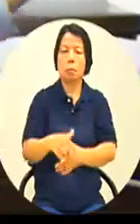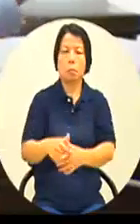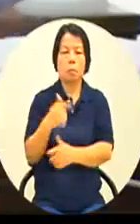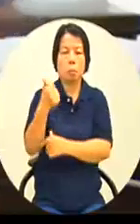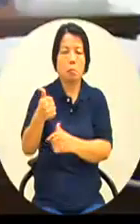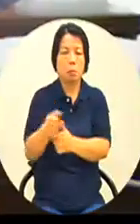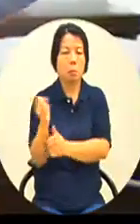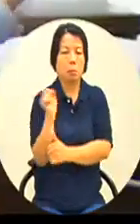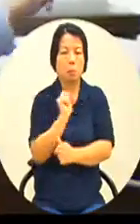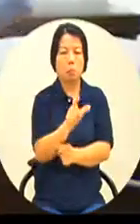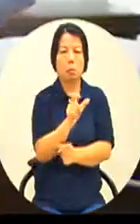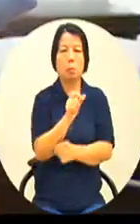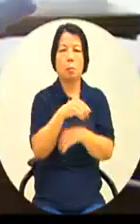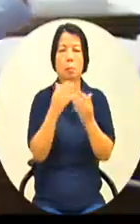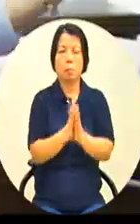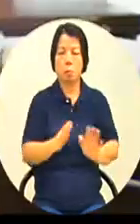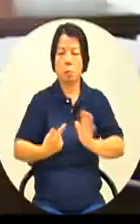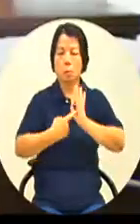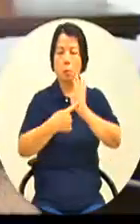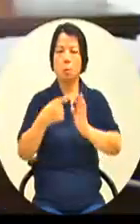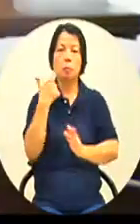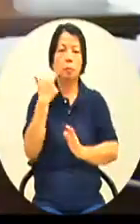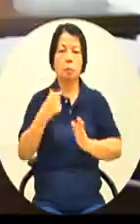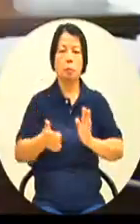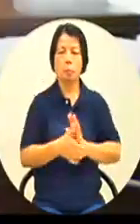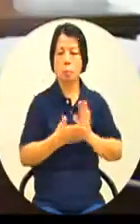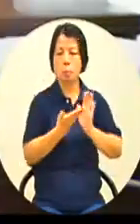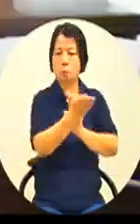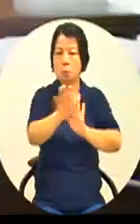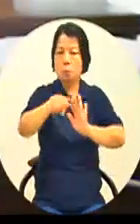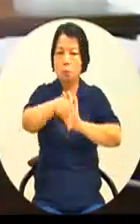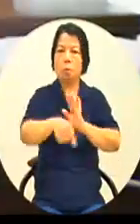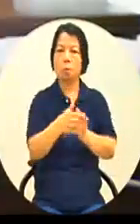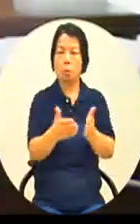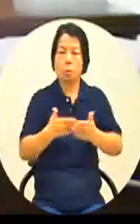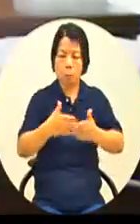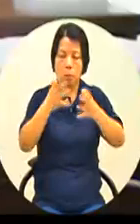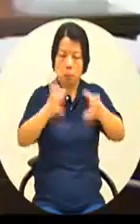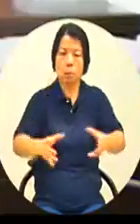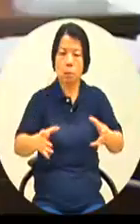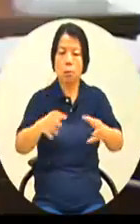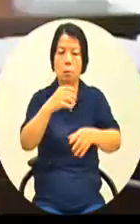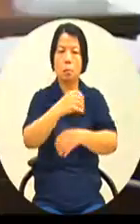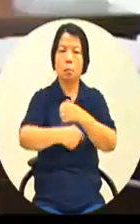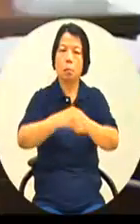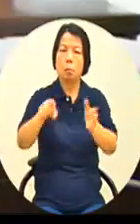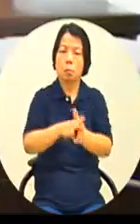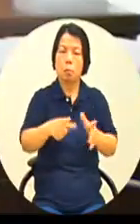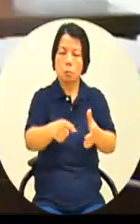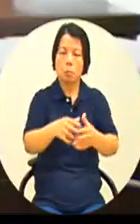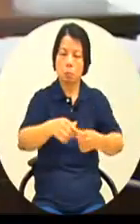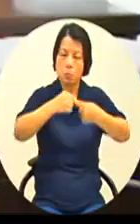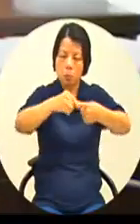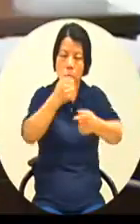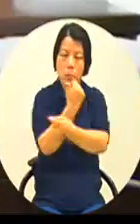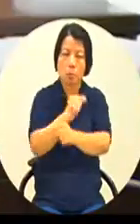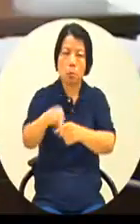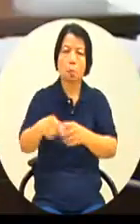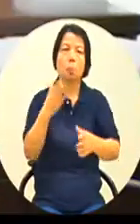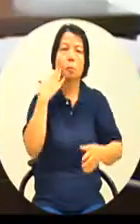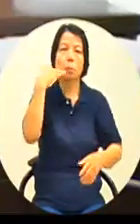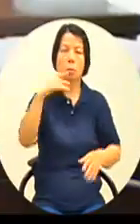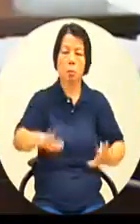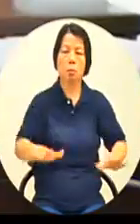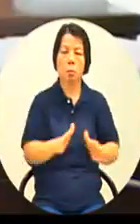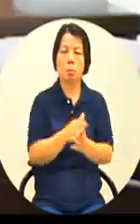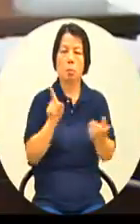要把美的地方展现出来。好，那你要办这个盛典的时候，第一个要考量的，如果当